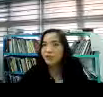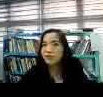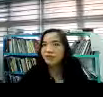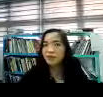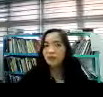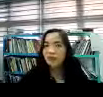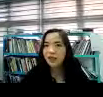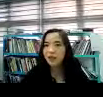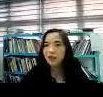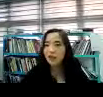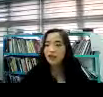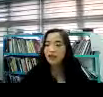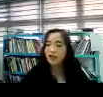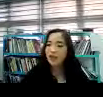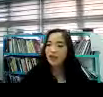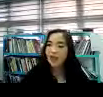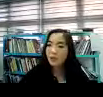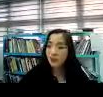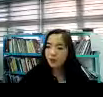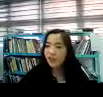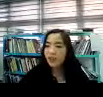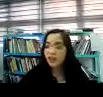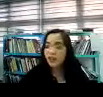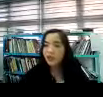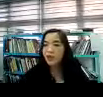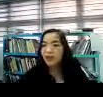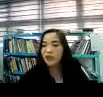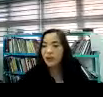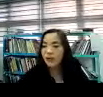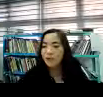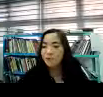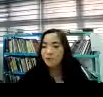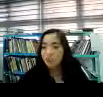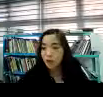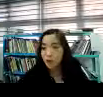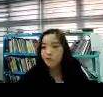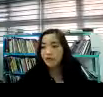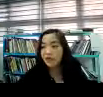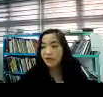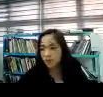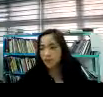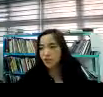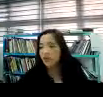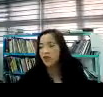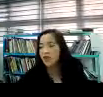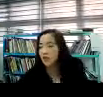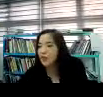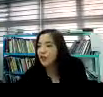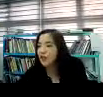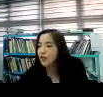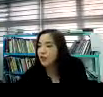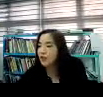may mga materials na po tayo na naka-upload na po sa elive yung kanilang mga bibliographic records. Ayan